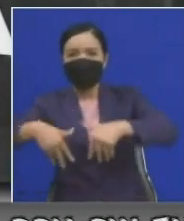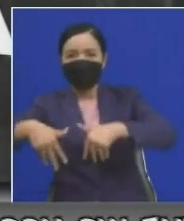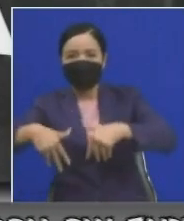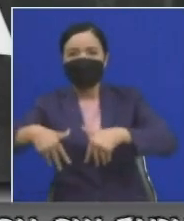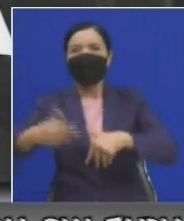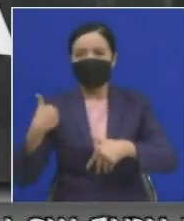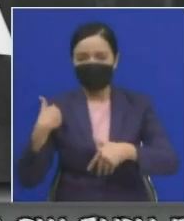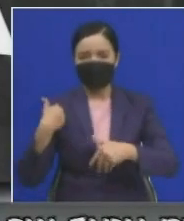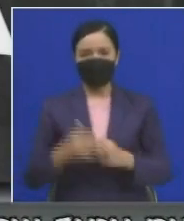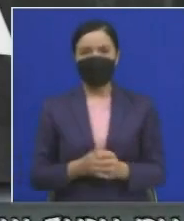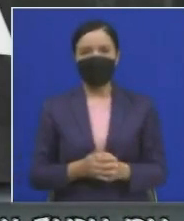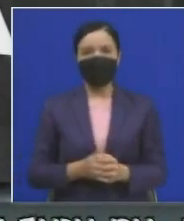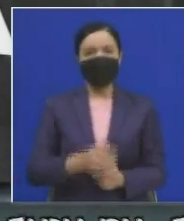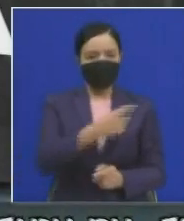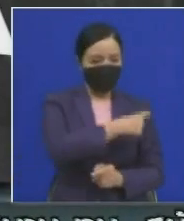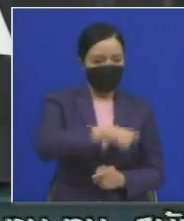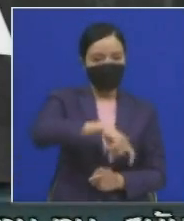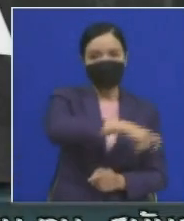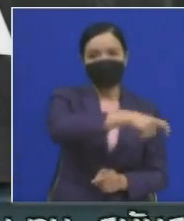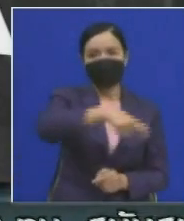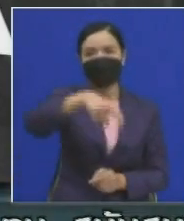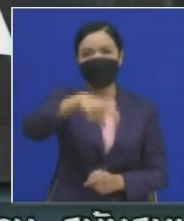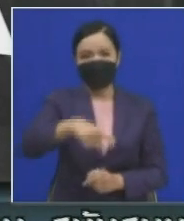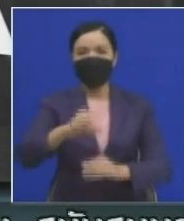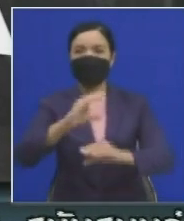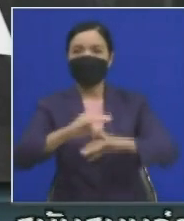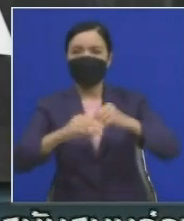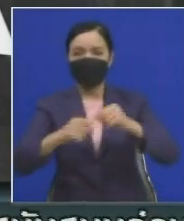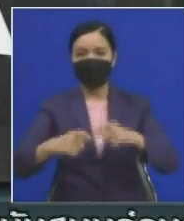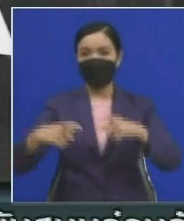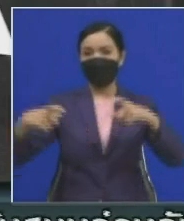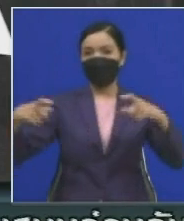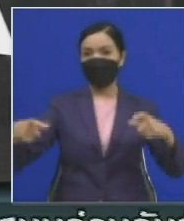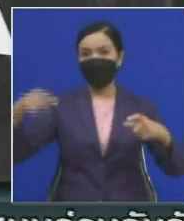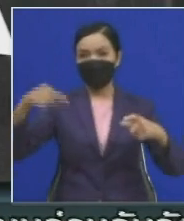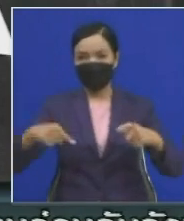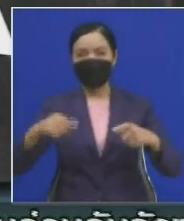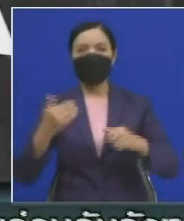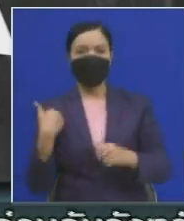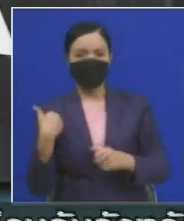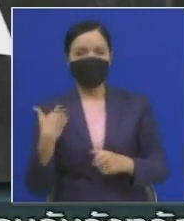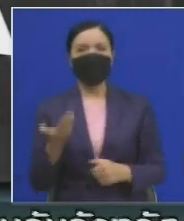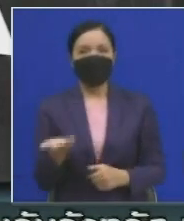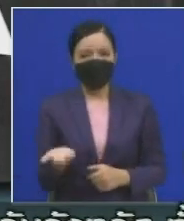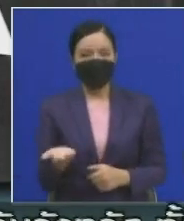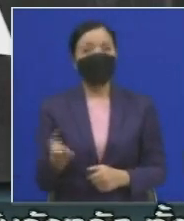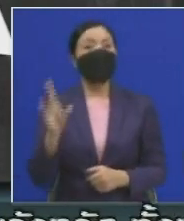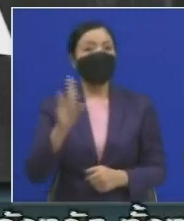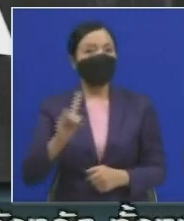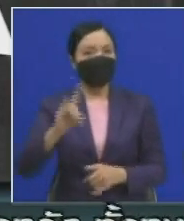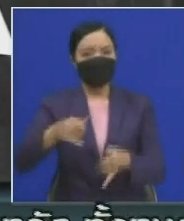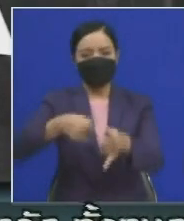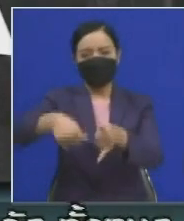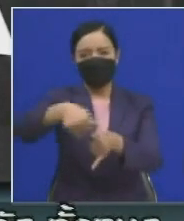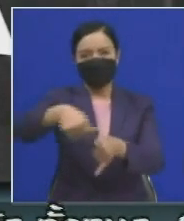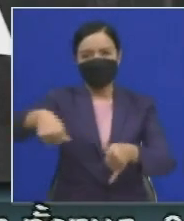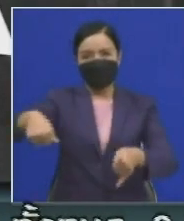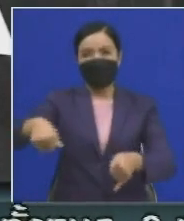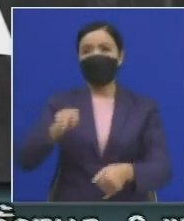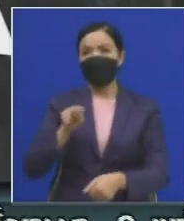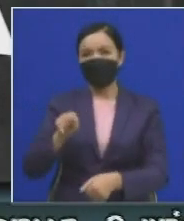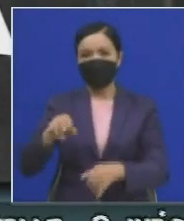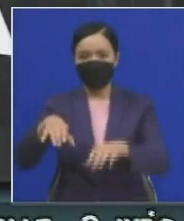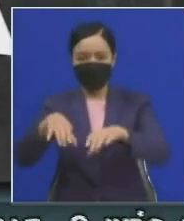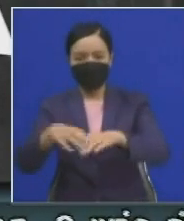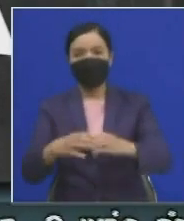อยล่นเป็ส่วเปลี่ยถ่ายก่อนเข้าโครงการพื้นที่ขนาดใหญ่และโนรบกวนหน่อยที่สุดเป็นส่นจัดแสดงสักพื้น